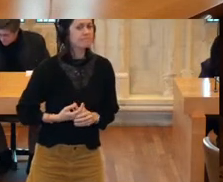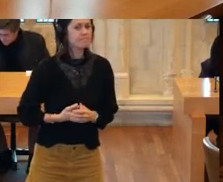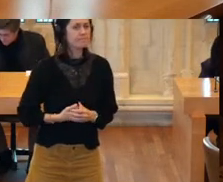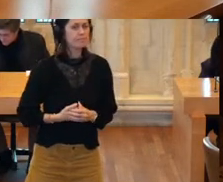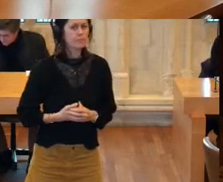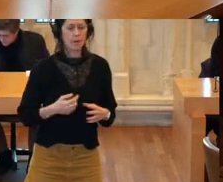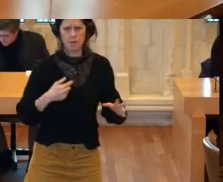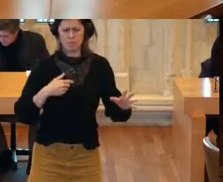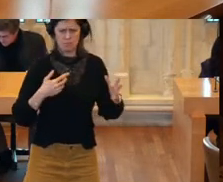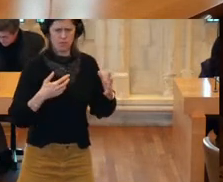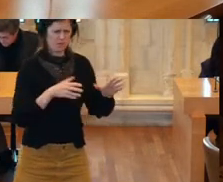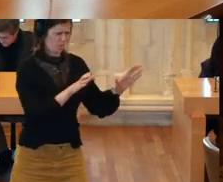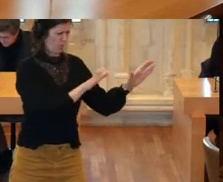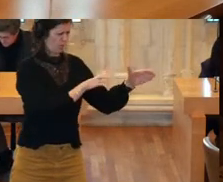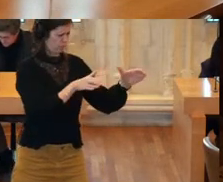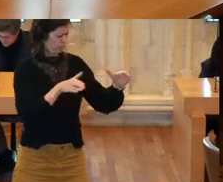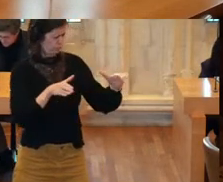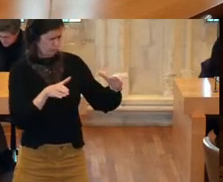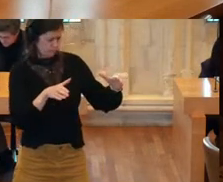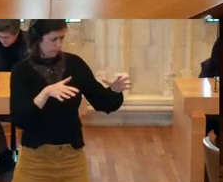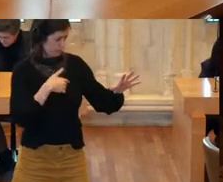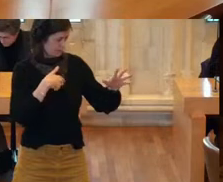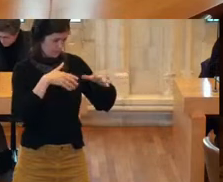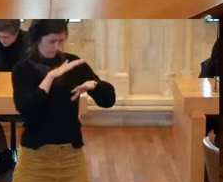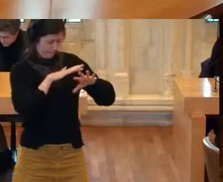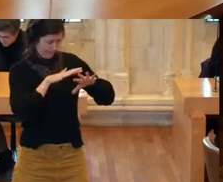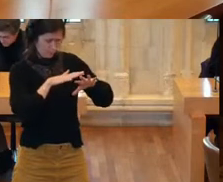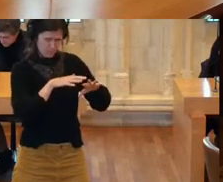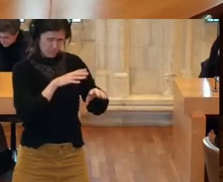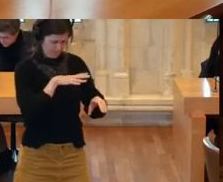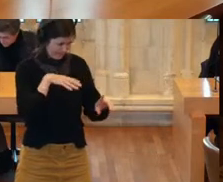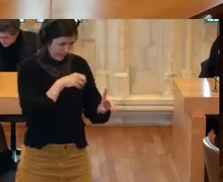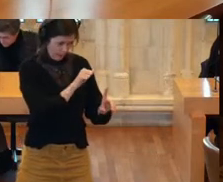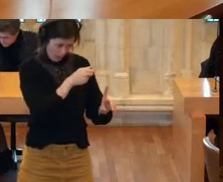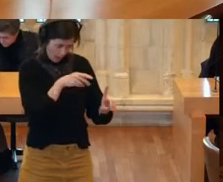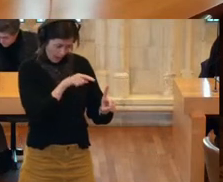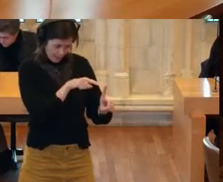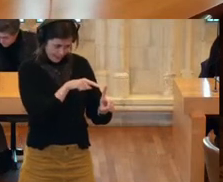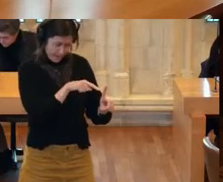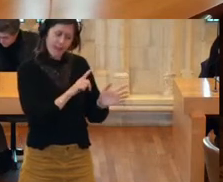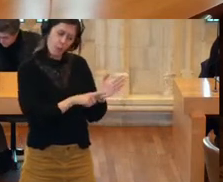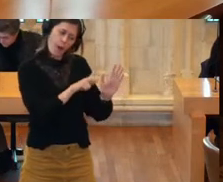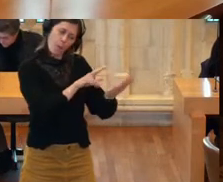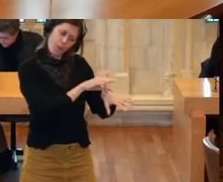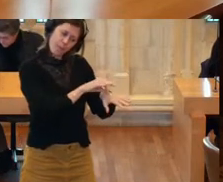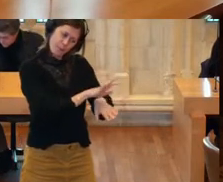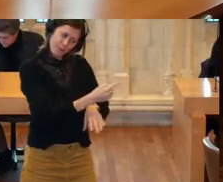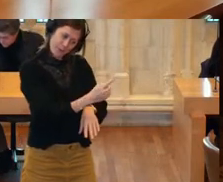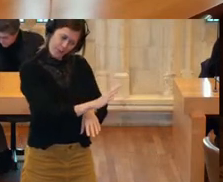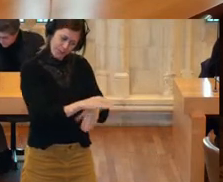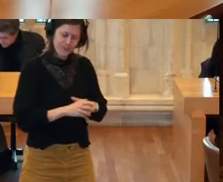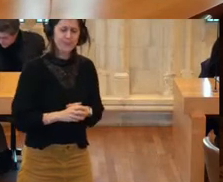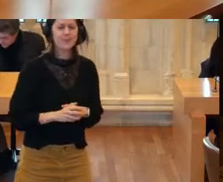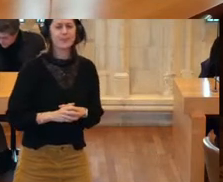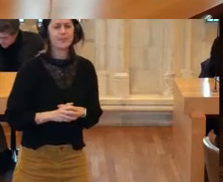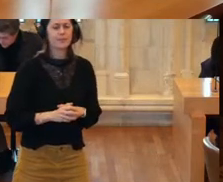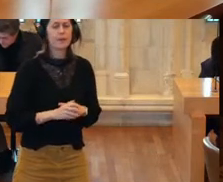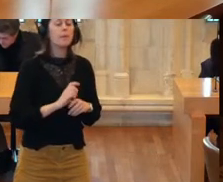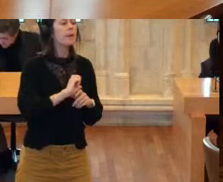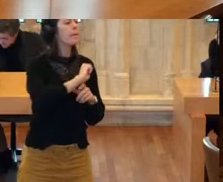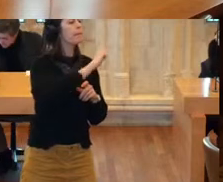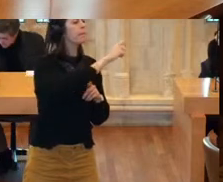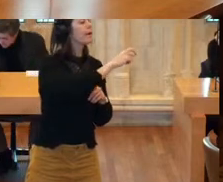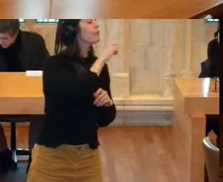Alors, je suis un peu perdu dans vos groupes, dans l'évolution des différents groupes. Alors, Madame Anne, vous êtes... Oui, donc vous avez droit à 8 minutes, oui, c'est ça. Tandis